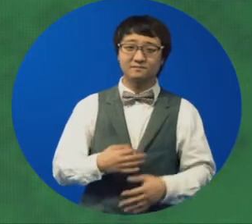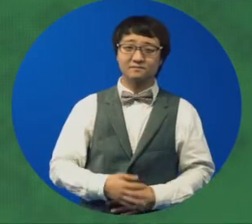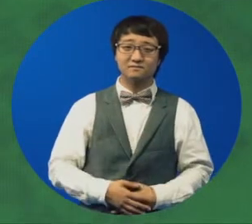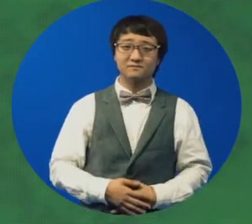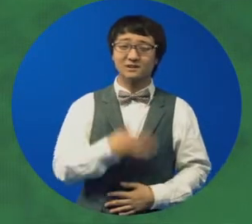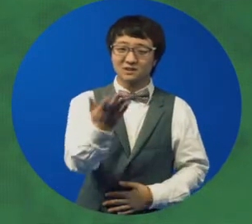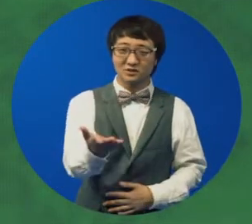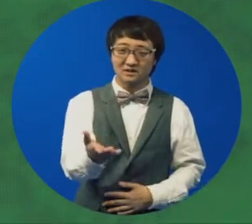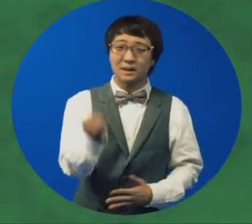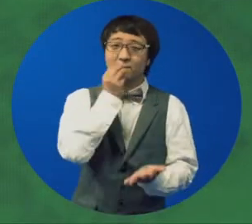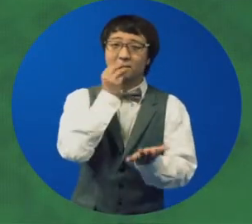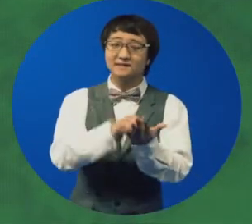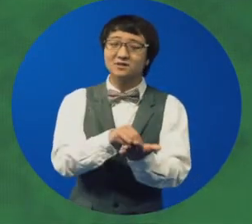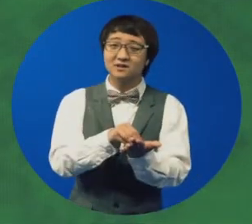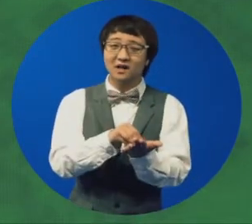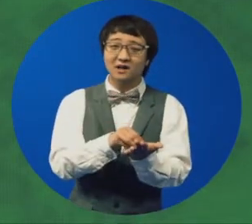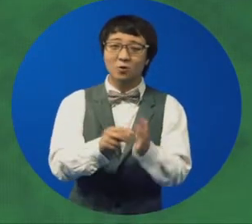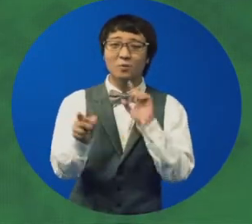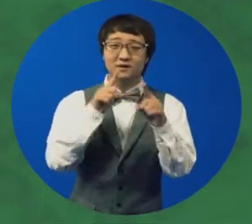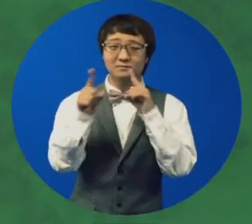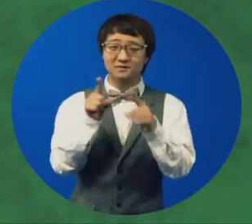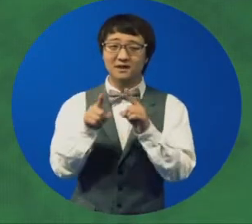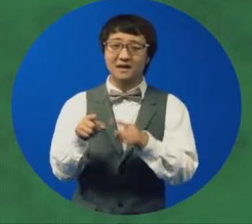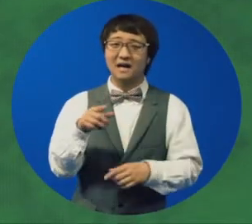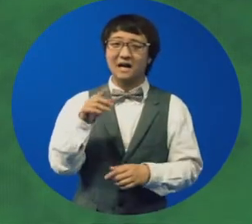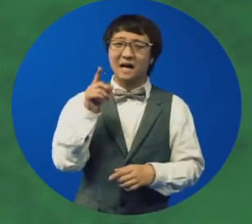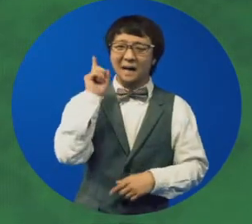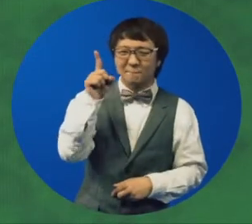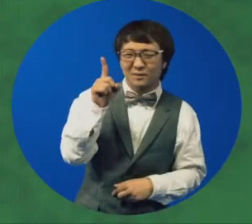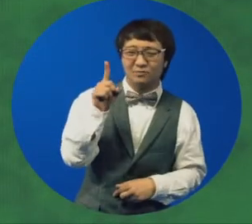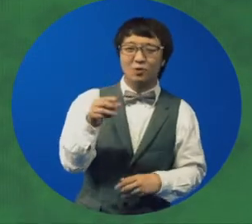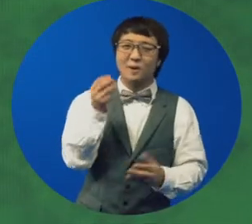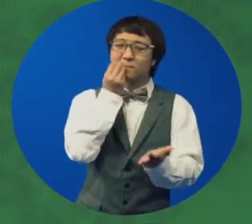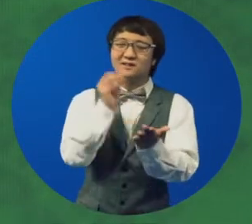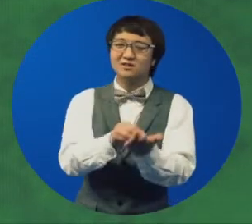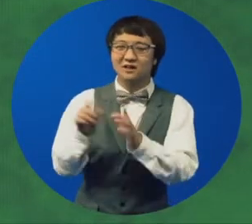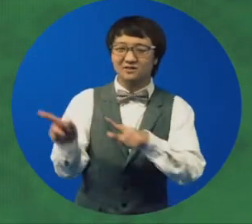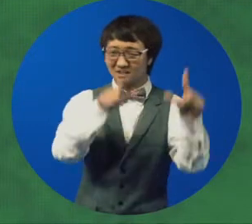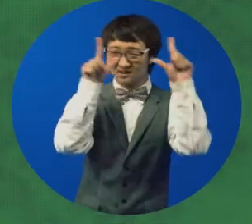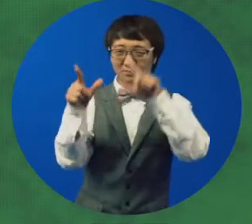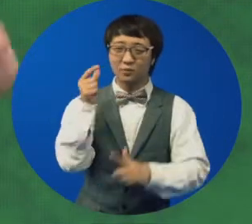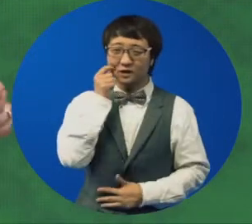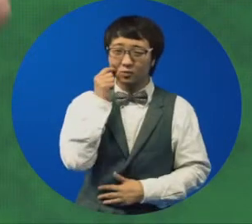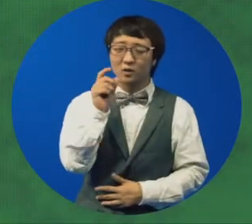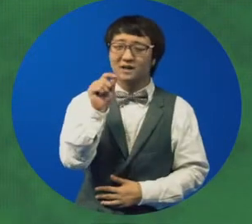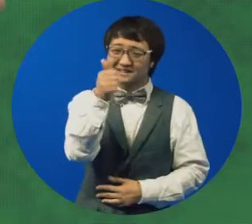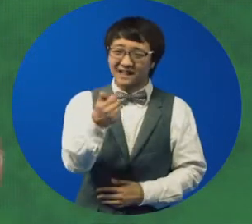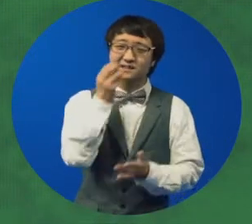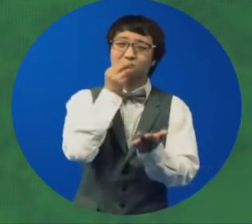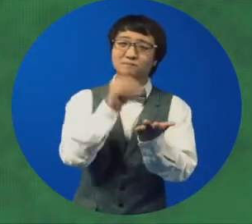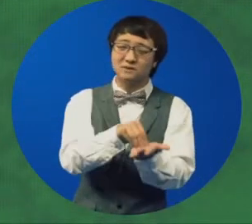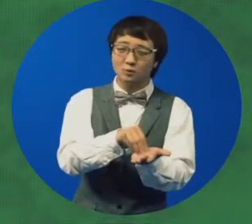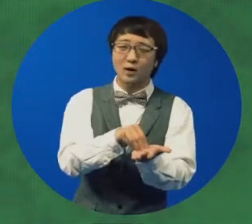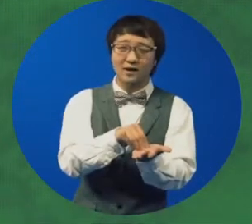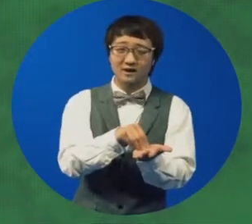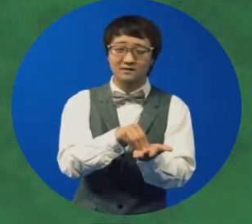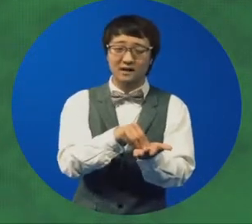너는 반석이야 라고 말씀하셨는데 한 번도 반석처럼 살지 못하고 자갈처럼 살아가는 베드로에게